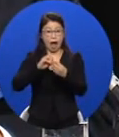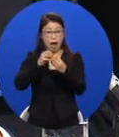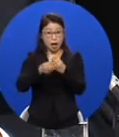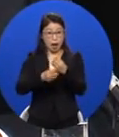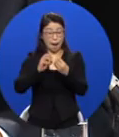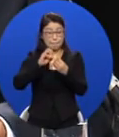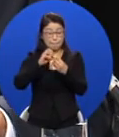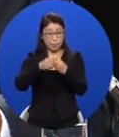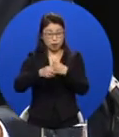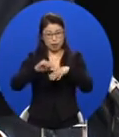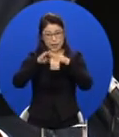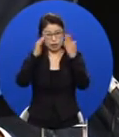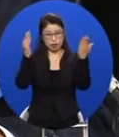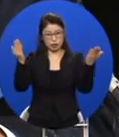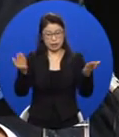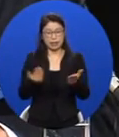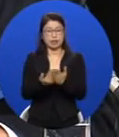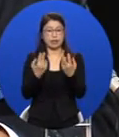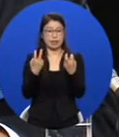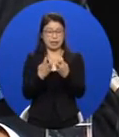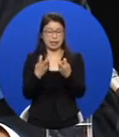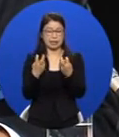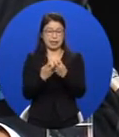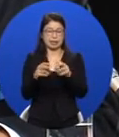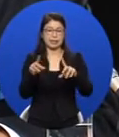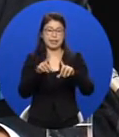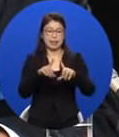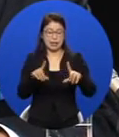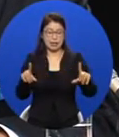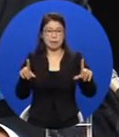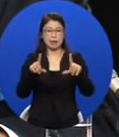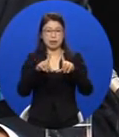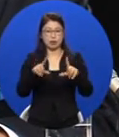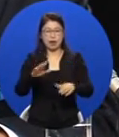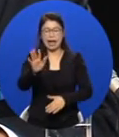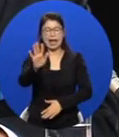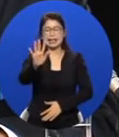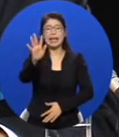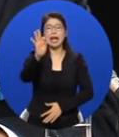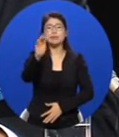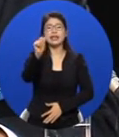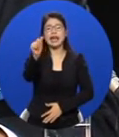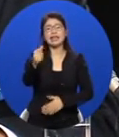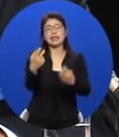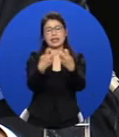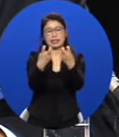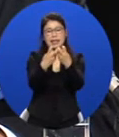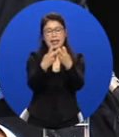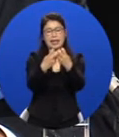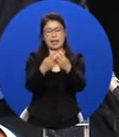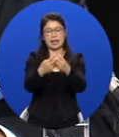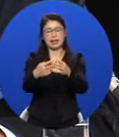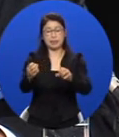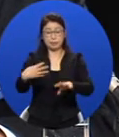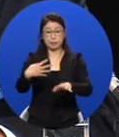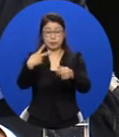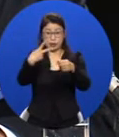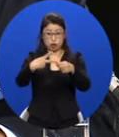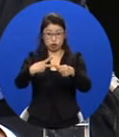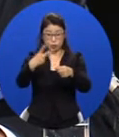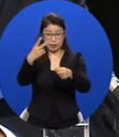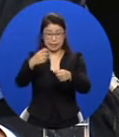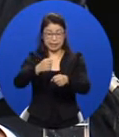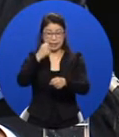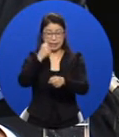감귤의 전체적인 대책은 일반적으로 그렇죠. 생산 부분에서 FTA 대책 문제, 그리고 두 번째로는 그다음에